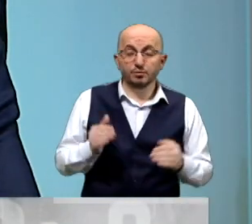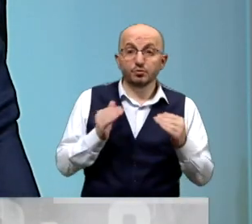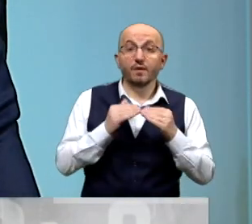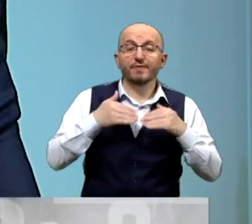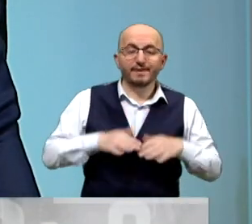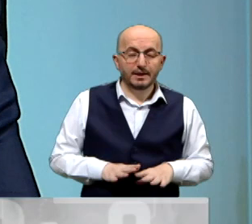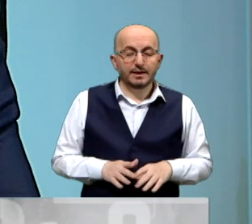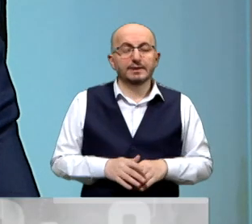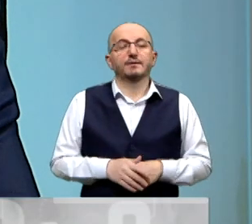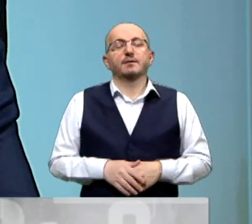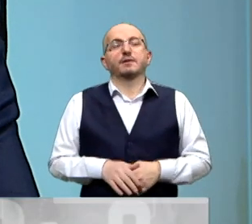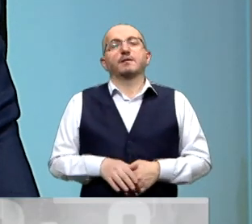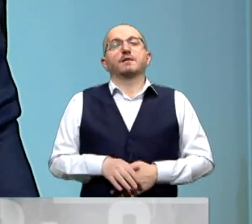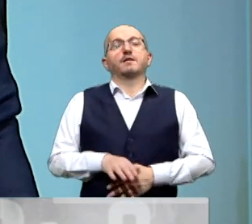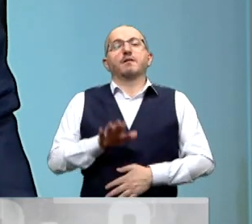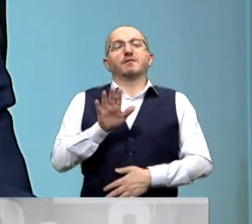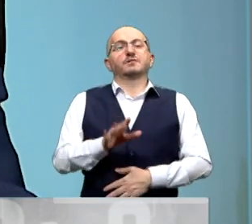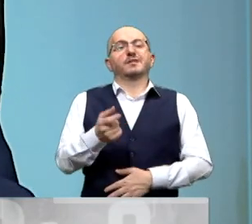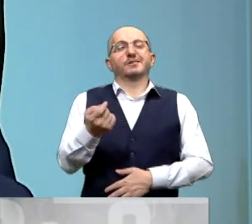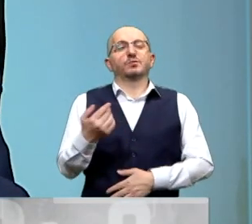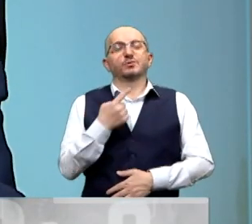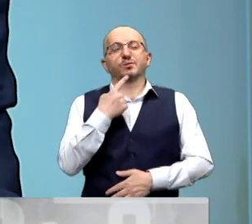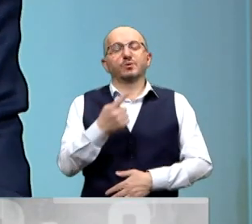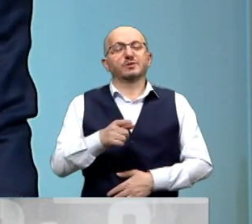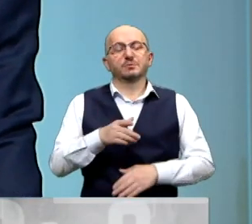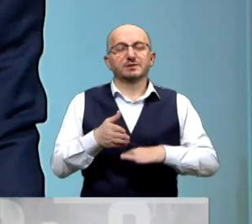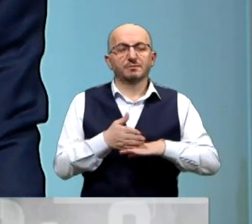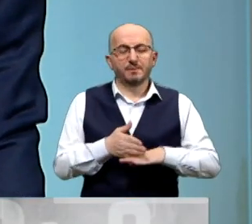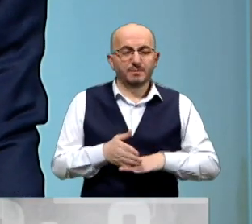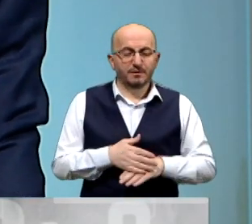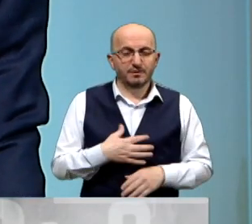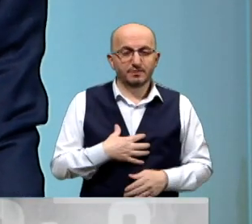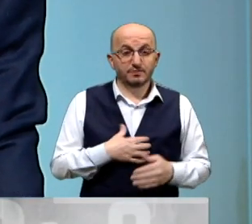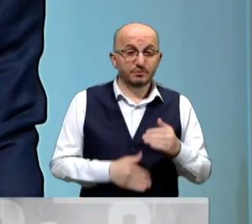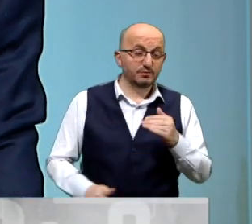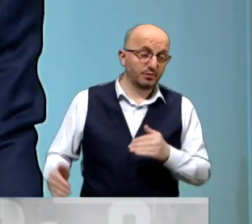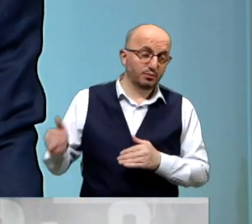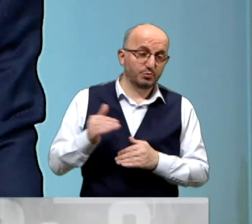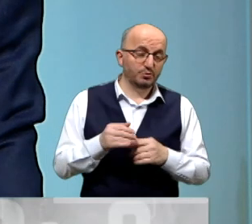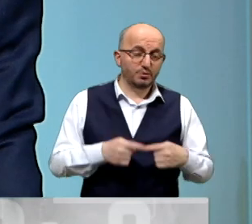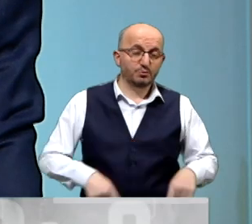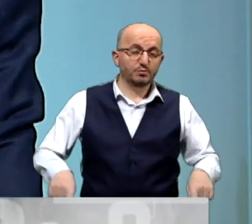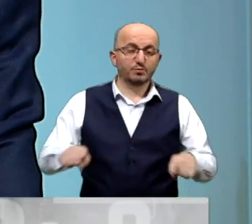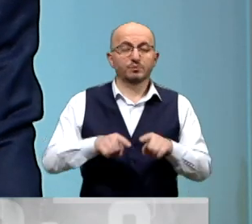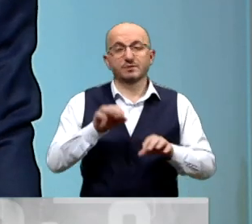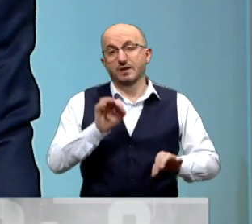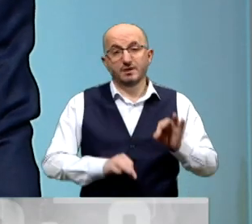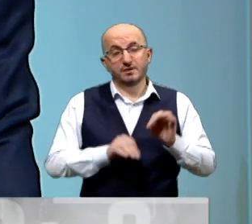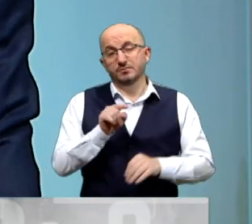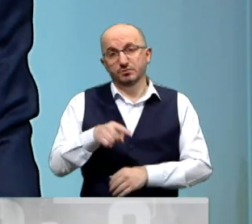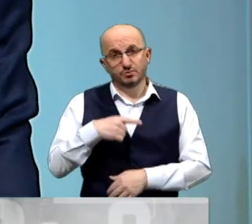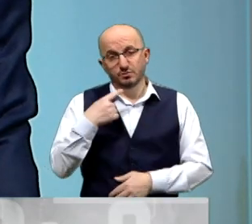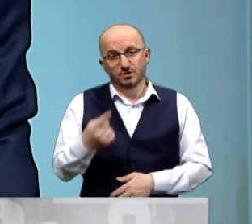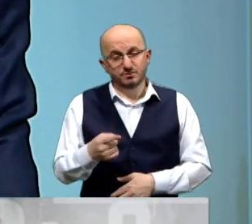zaten ancak az önce söylediğiniz gerekçelerle Din İşleri Yüksek Kurulu O mütalaasında da şunu söylemişti yani